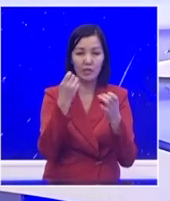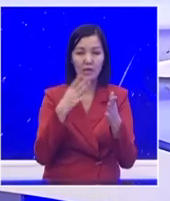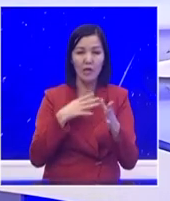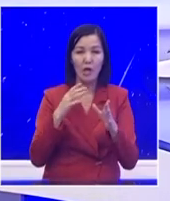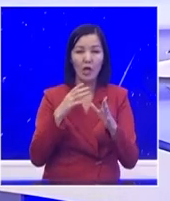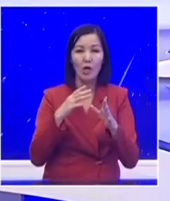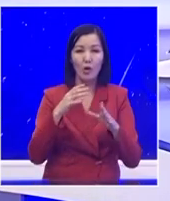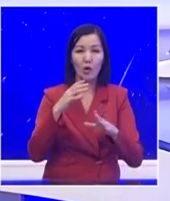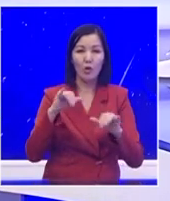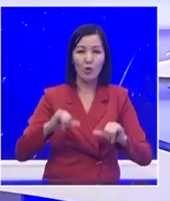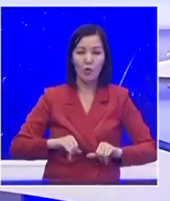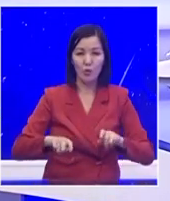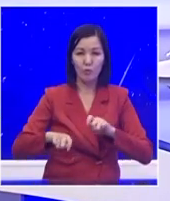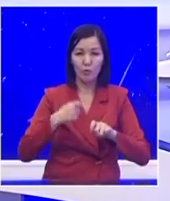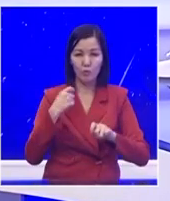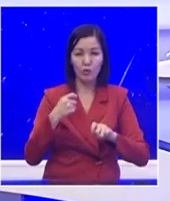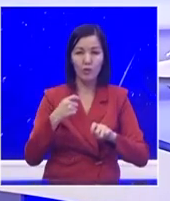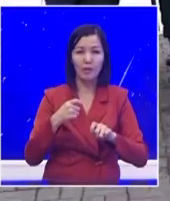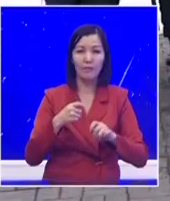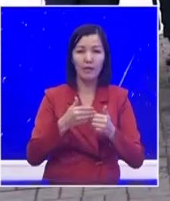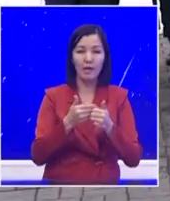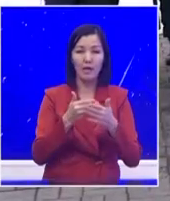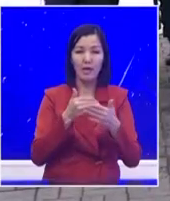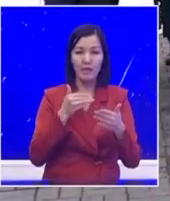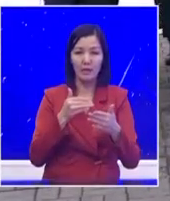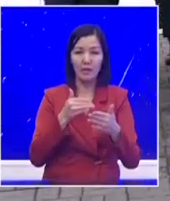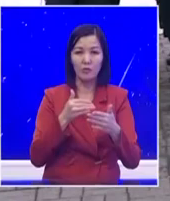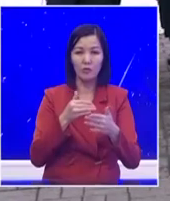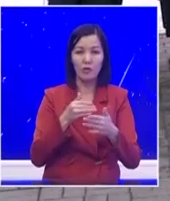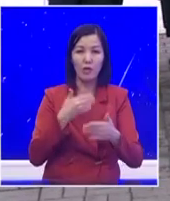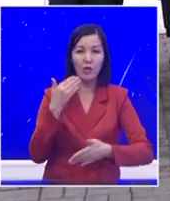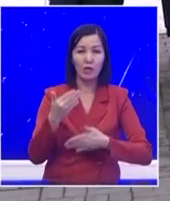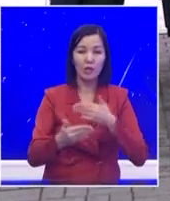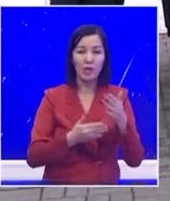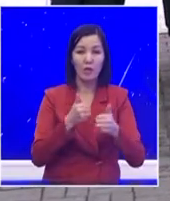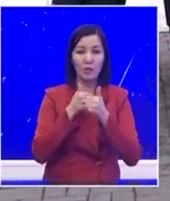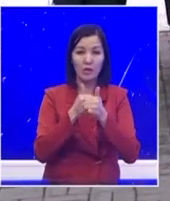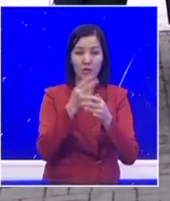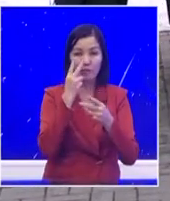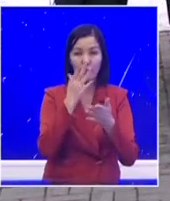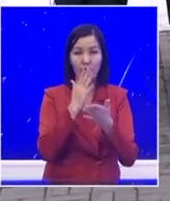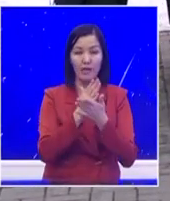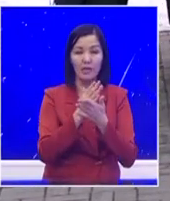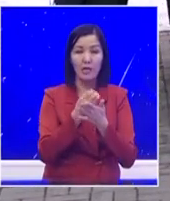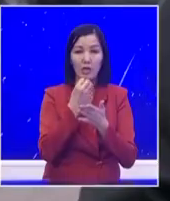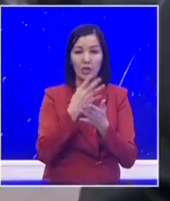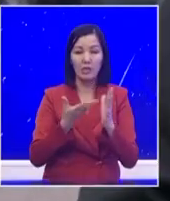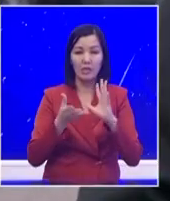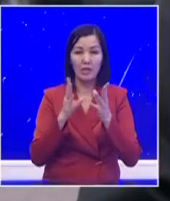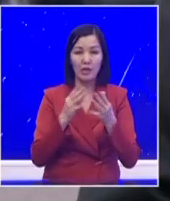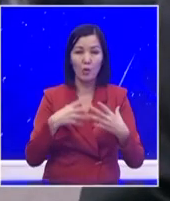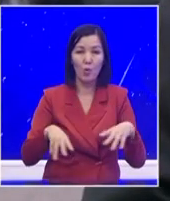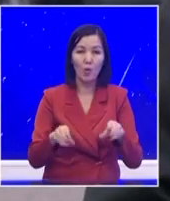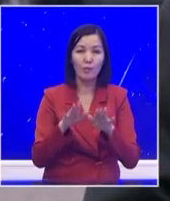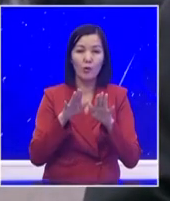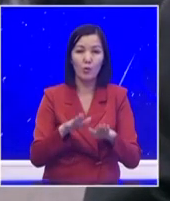Құқық бұзушылықпен күресу үшін тәртіп сақшылары жаяу патруль режиміне көшкен. Айтуларынша, бұл тәжірибенің нәтижесі де жоқ емес. Қоғамдық